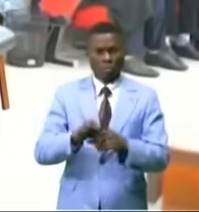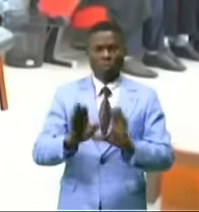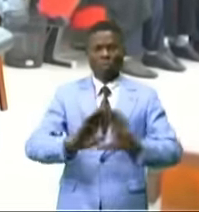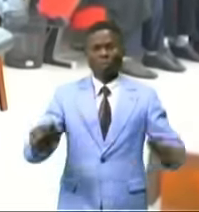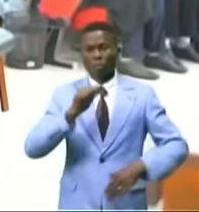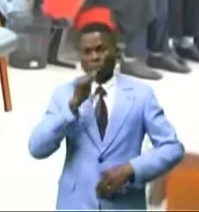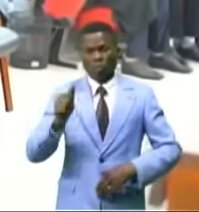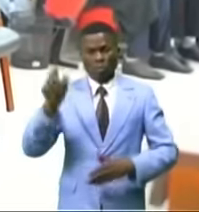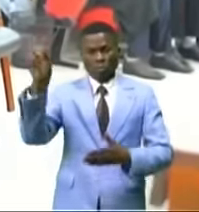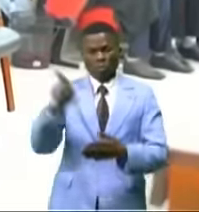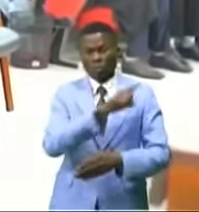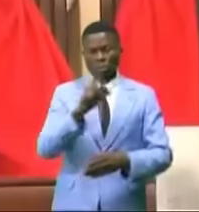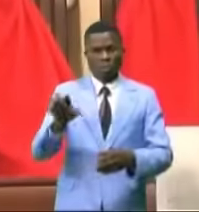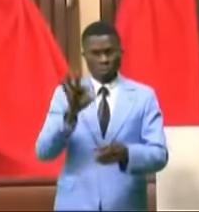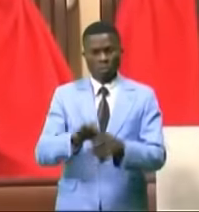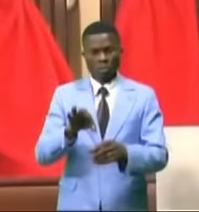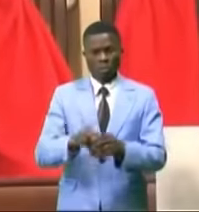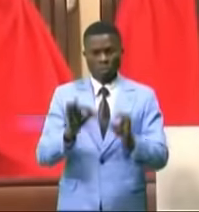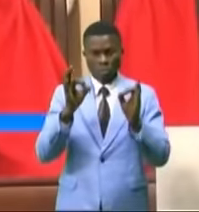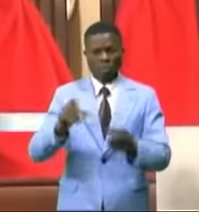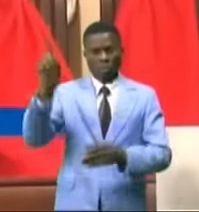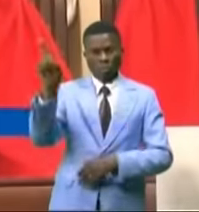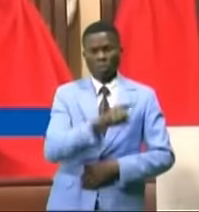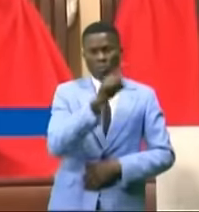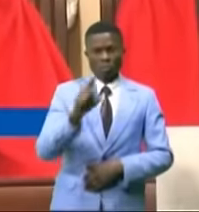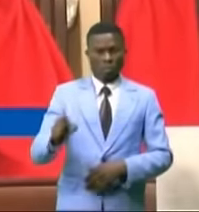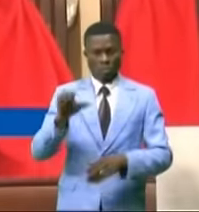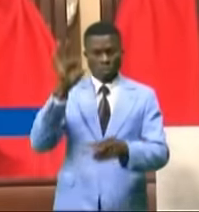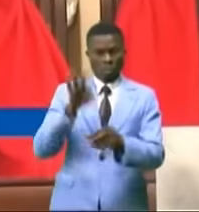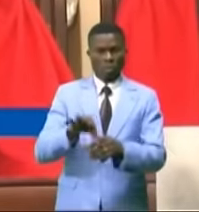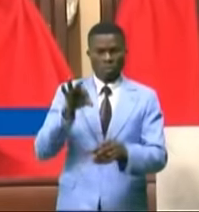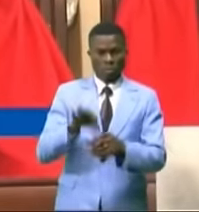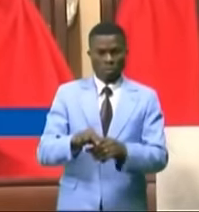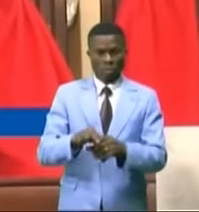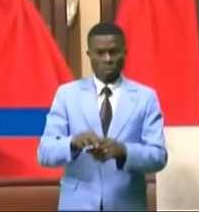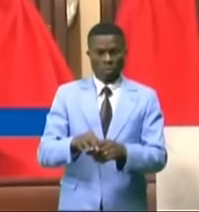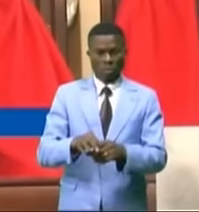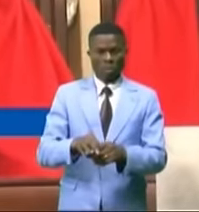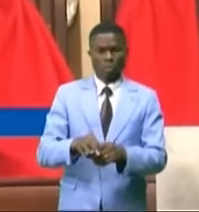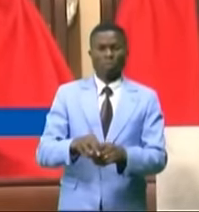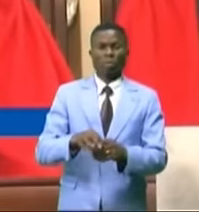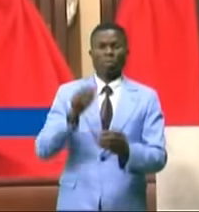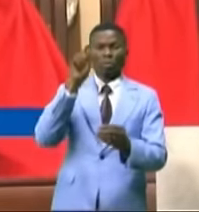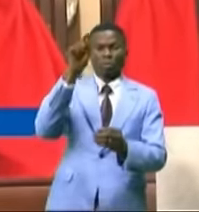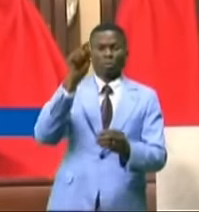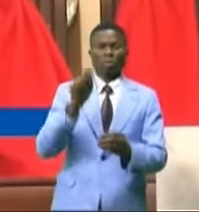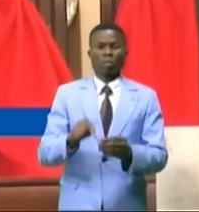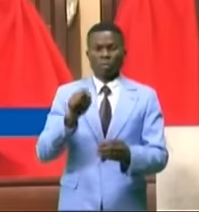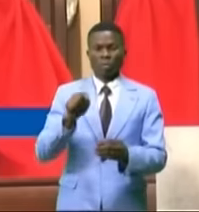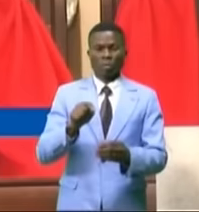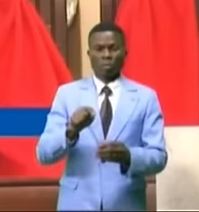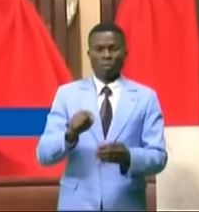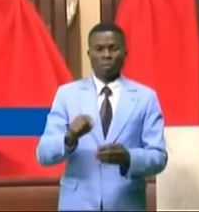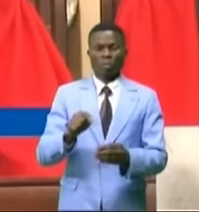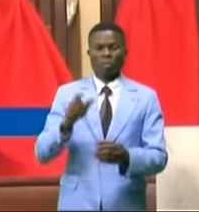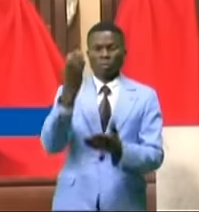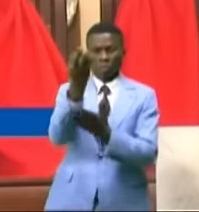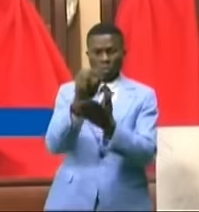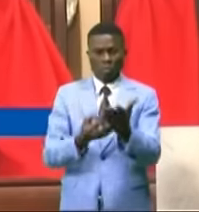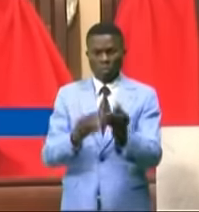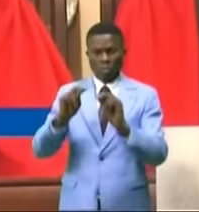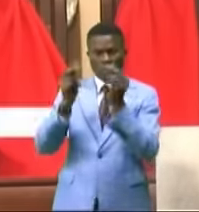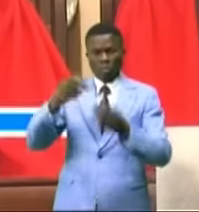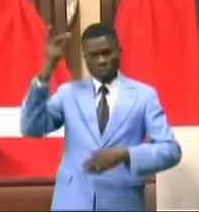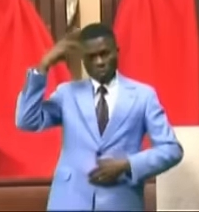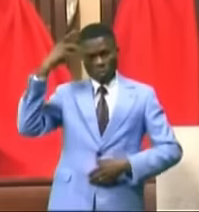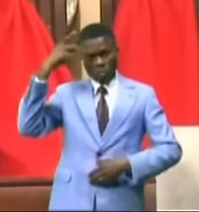pour annuler une élection. L'annulation d'un scrutin ou des suffrages exprimés en faveur d'une liste de partis,